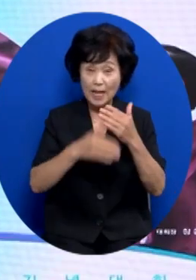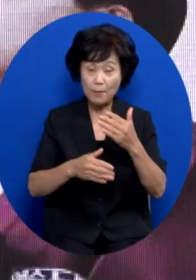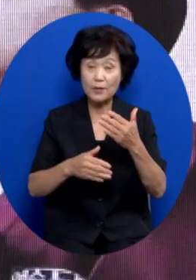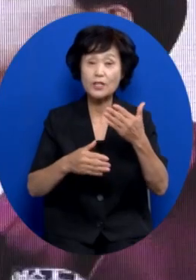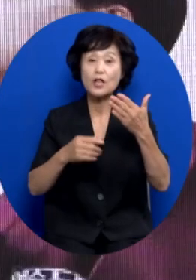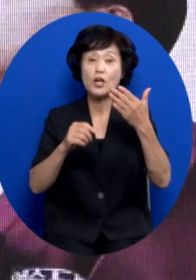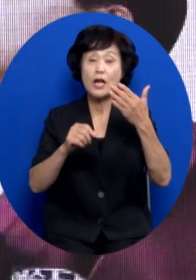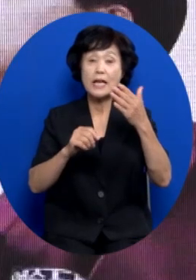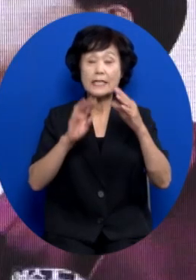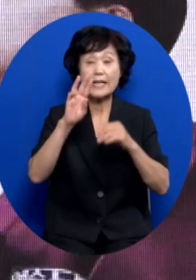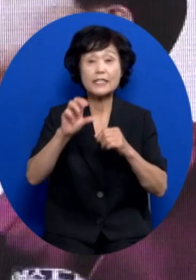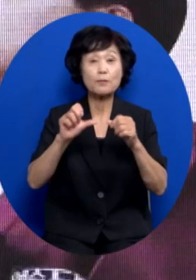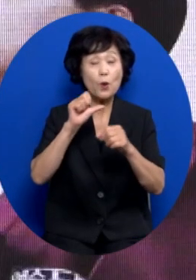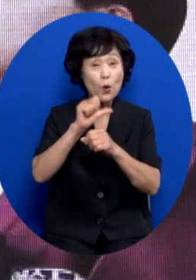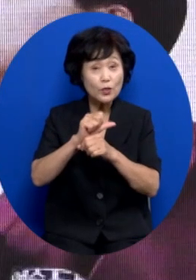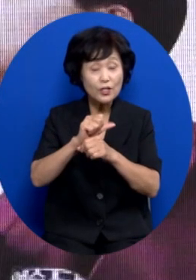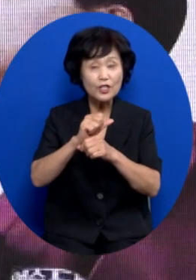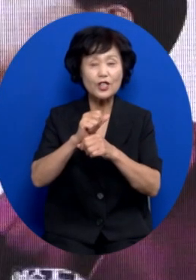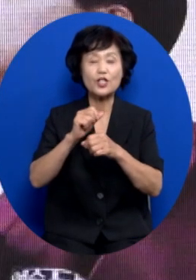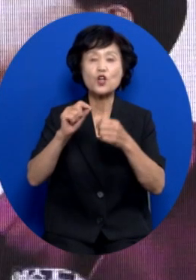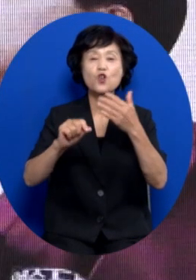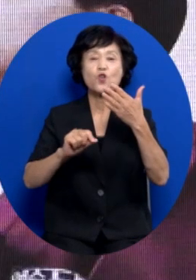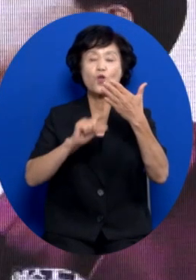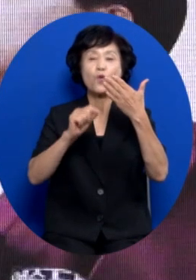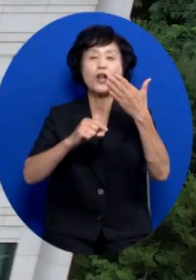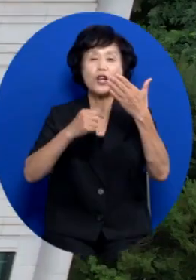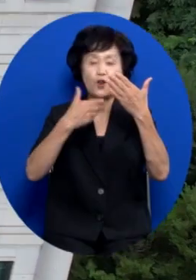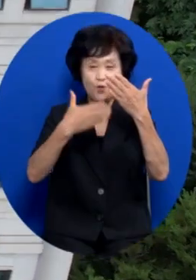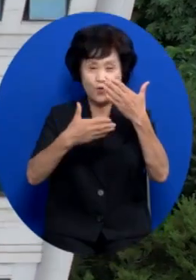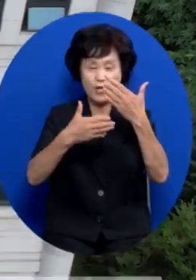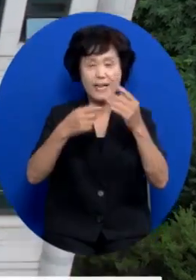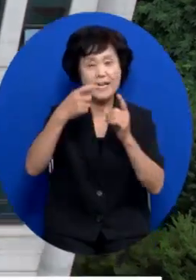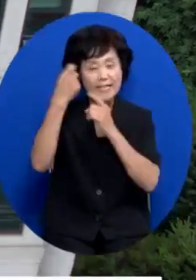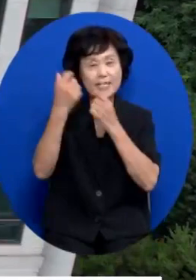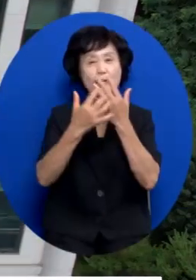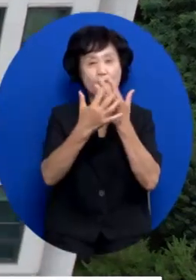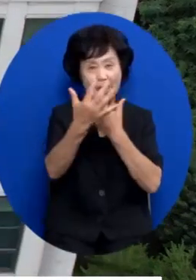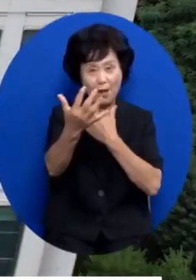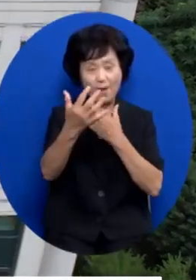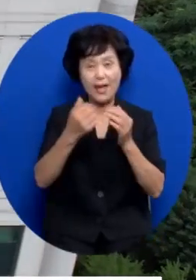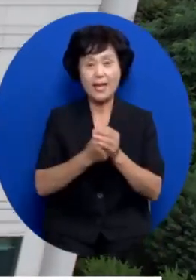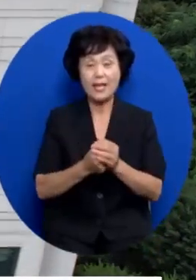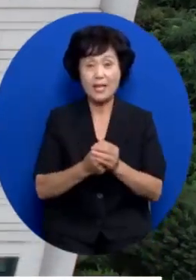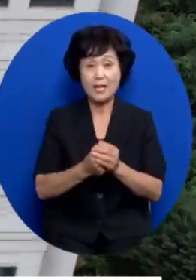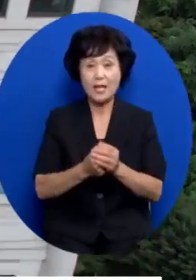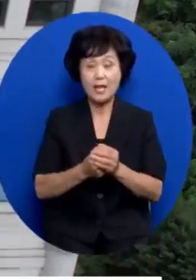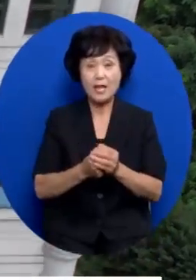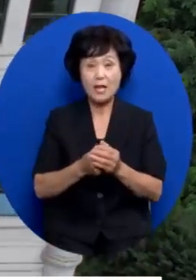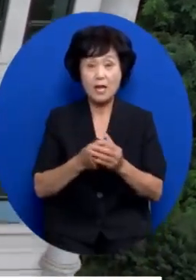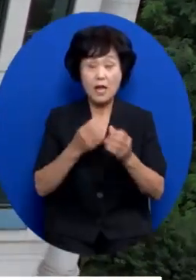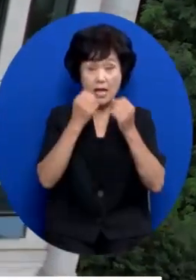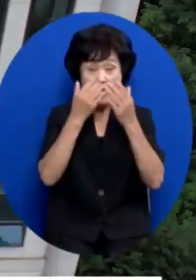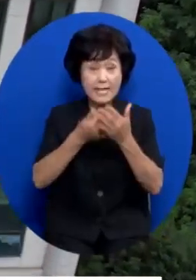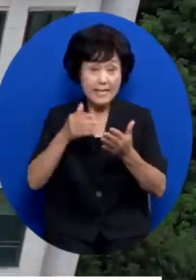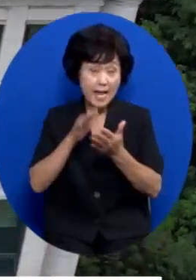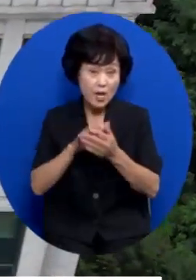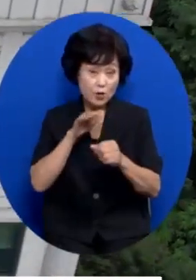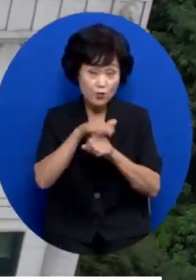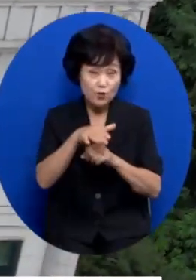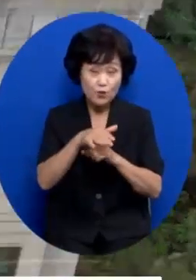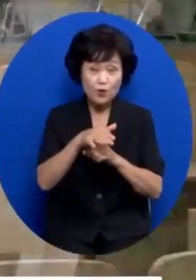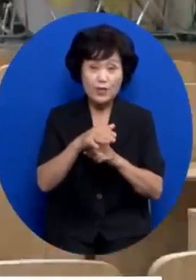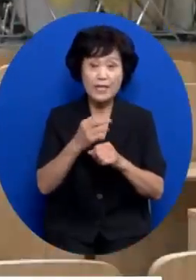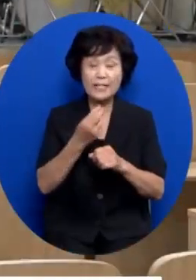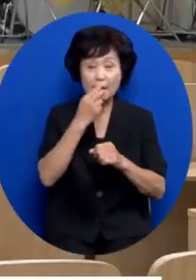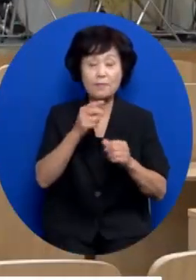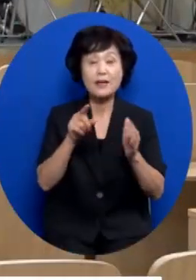기념사업은 45주년의 하이라이트가 될 기념대회입니다. 총회 측은 기념대회가 개혁주의 생명신학으로 한국교회와